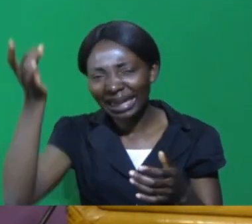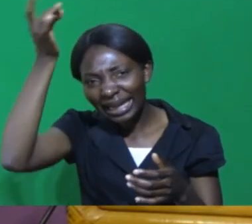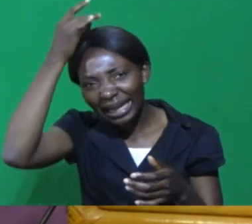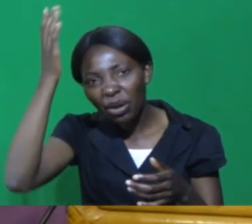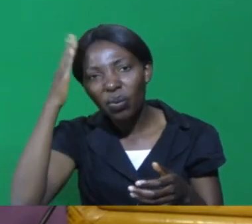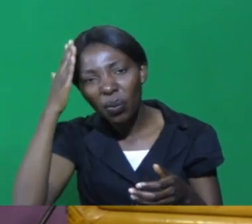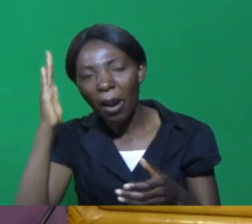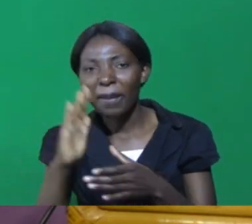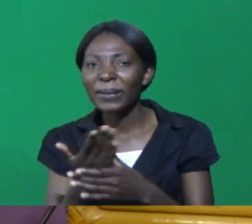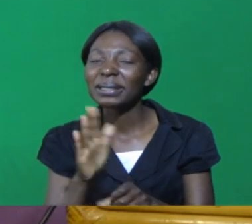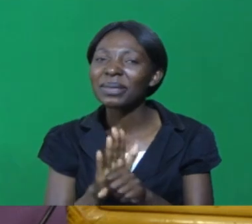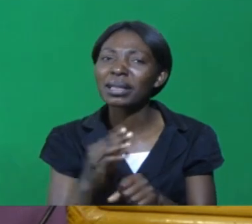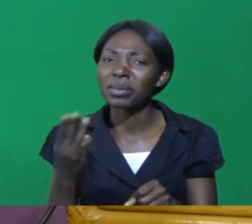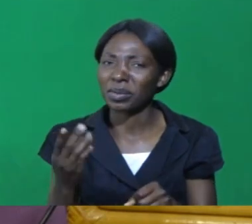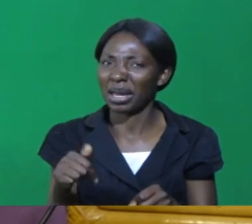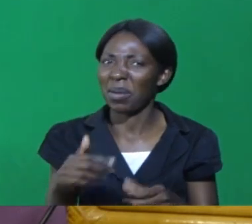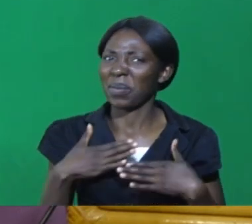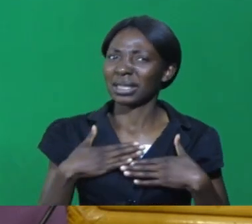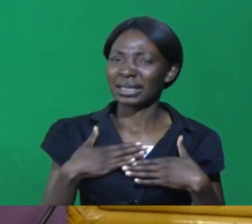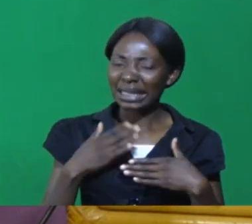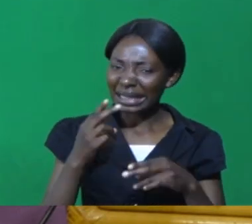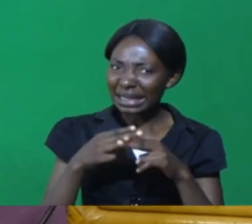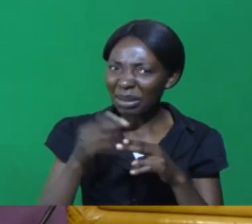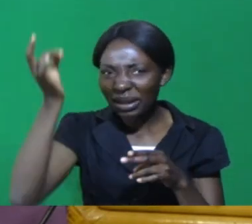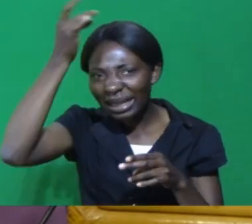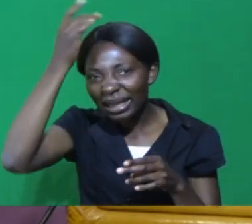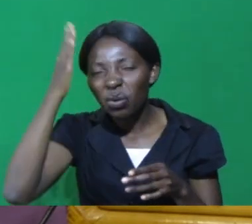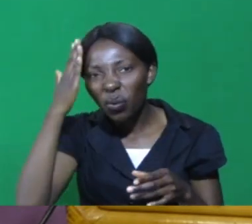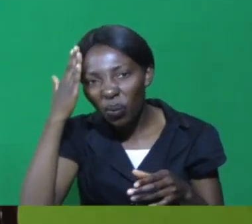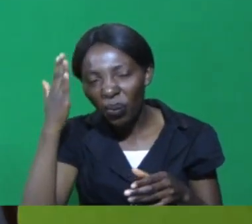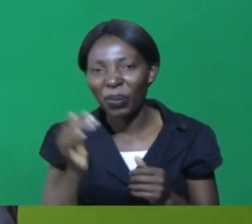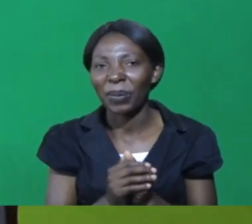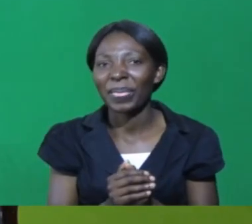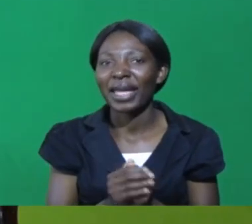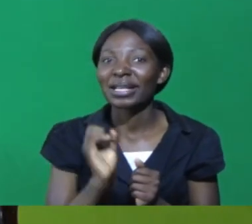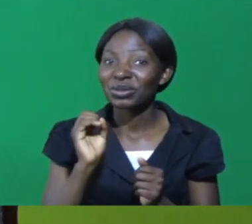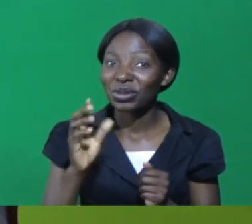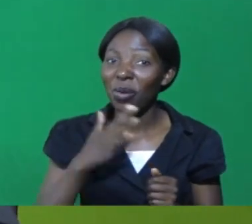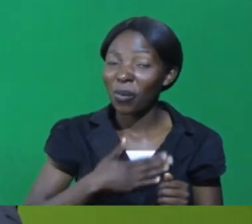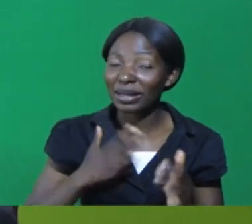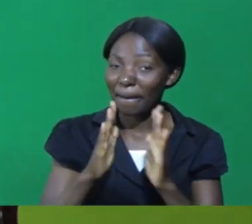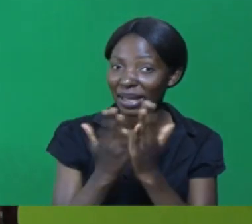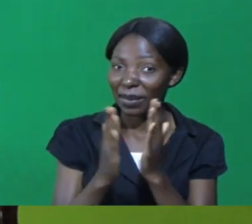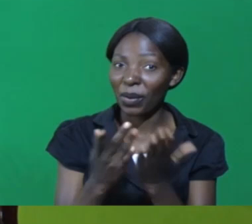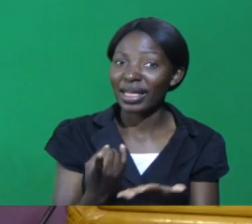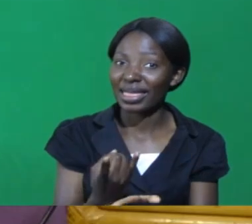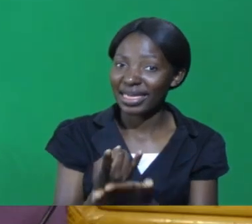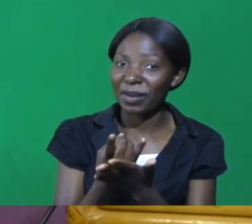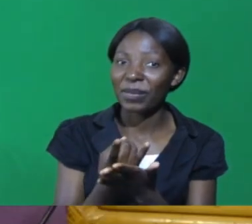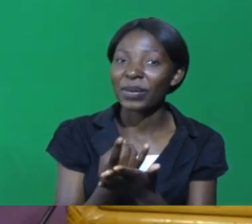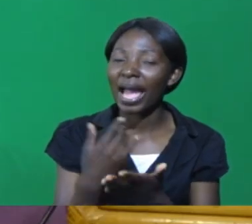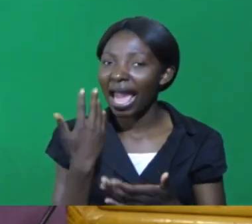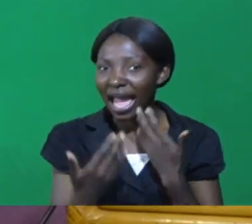because vese pavari kungobvunza vari kungoti chingotaurai kamambo wacho chingomutaurai. Saka toda kuti bhaibheri ritibatsire vateereri.